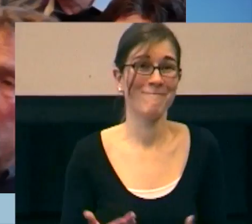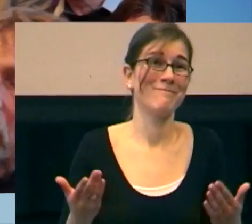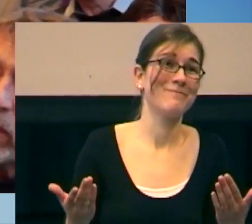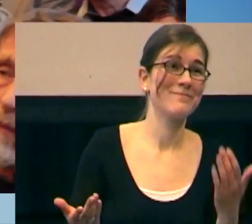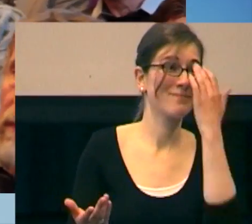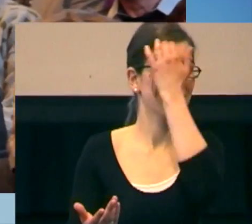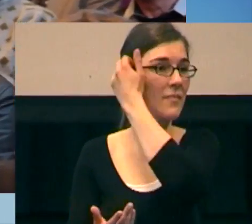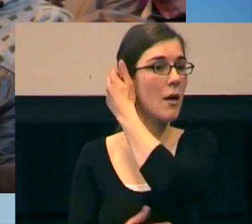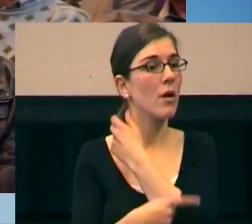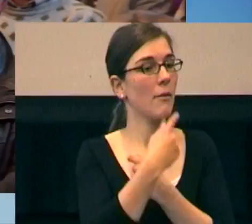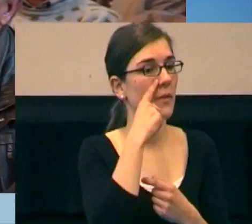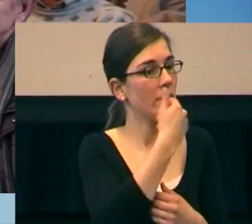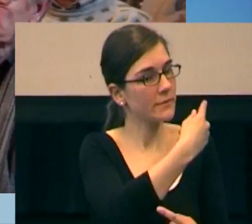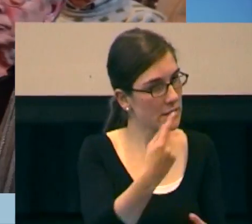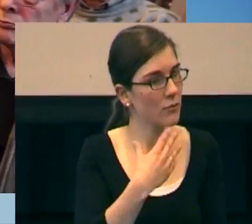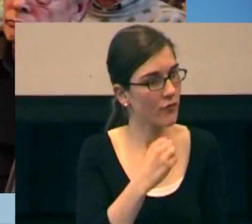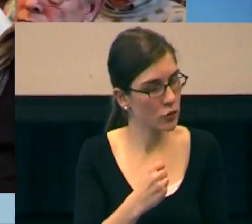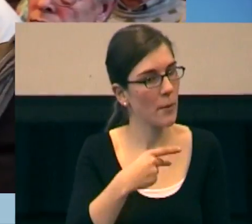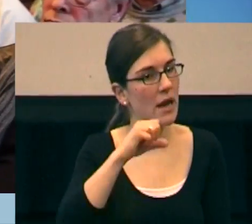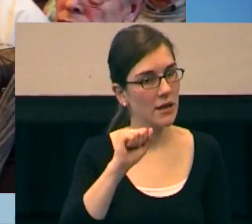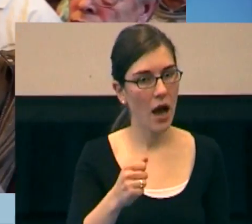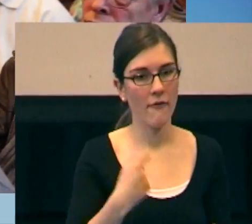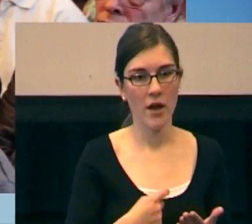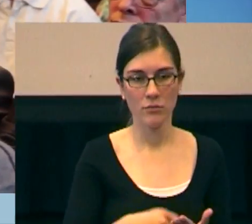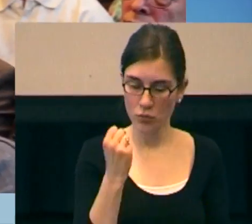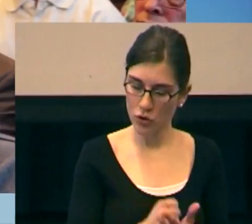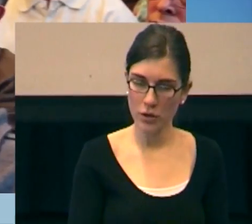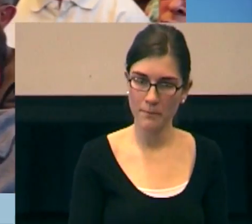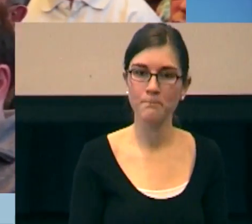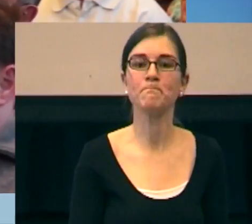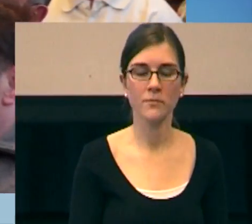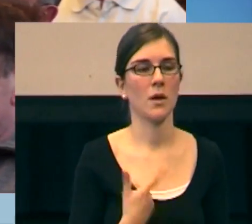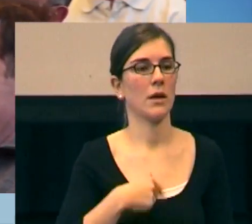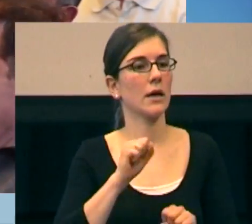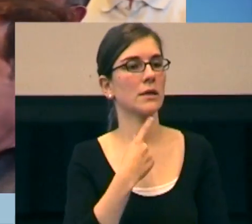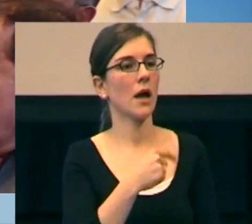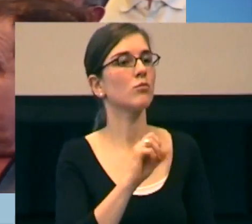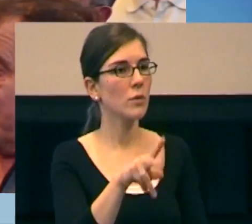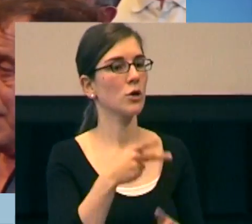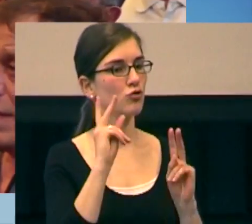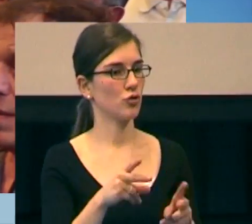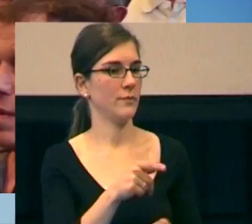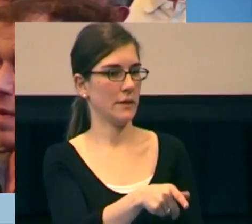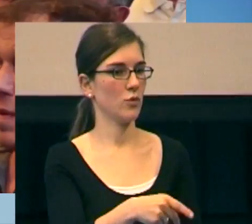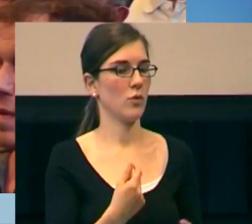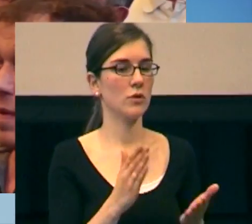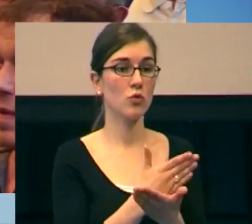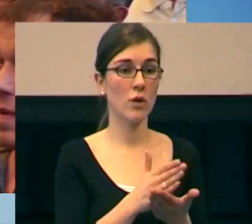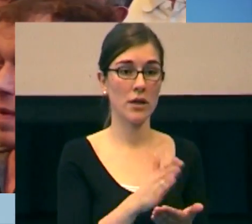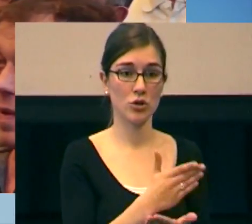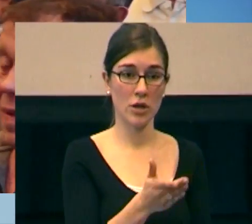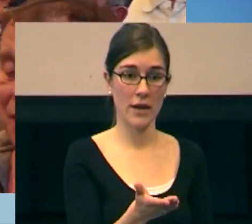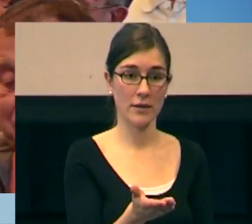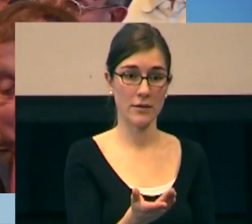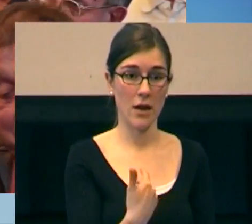nur wer den PSA-Wert möchte den muss man darüber aufklären muss man noch sagen Patient du entscheidest und das ist ja nicht so dass wenn ich einen Patienten mit erhöhtem